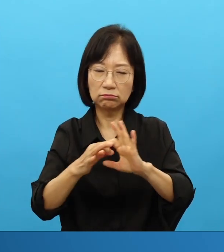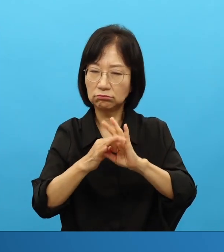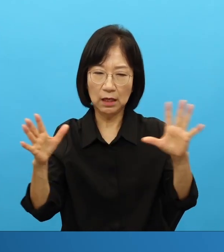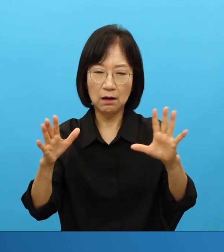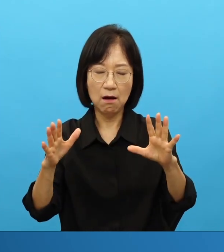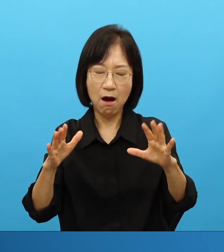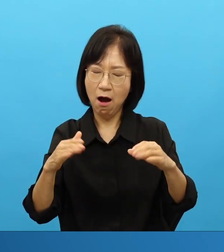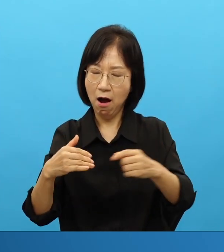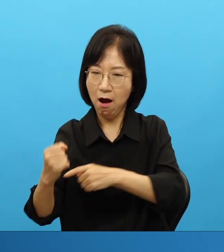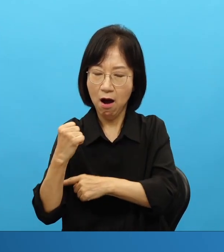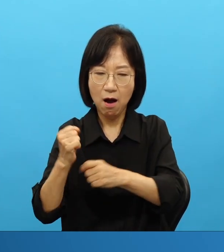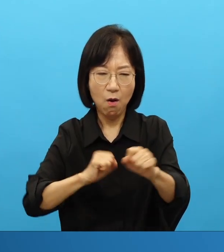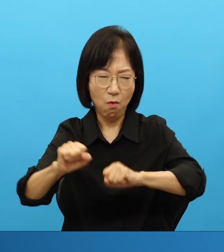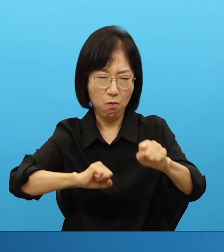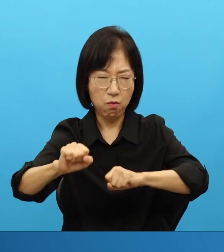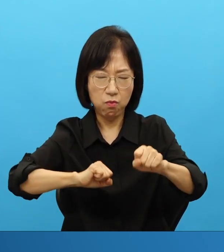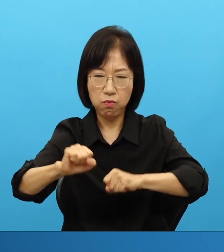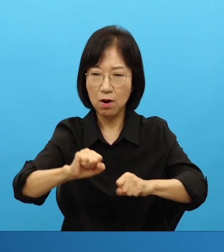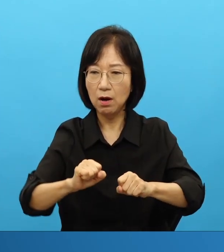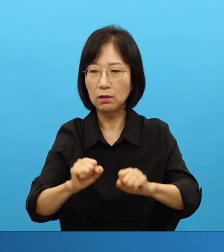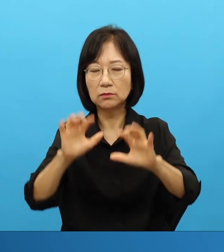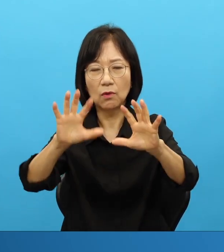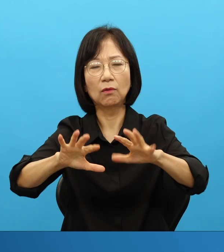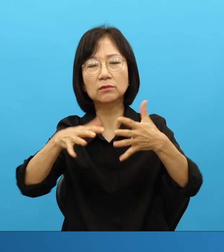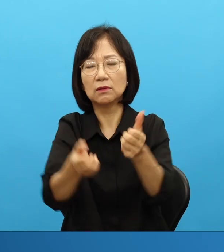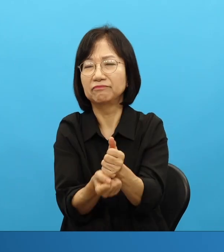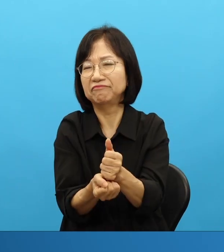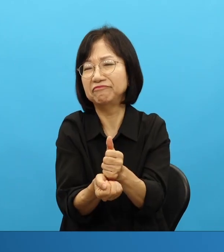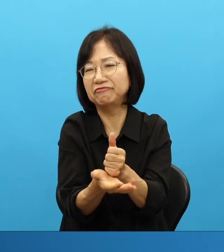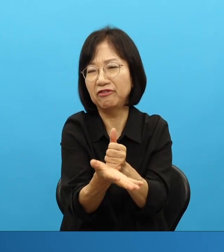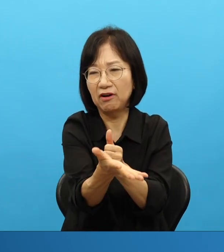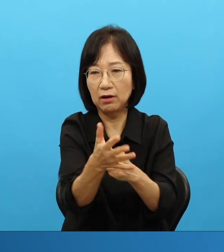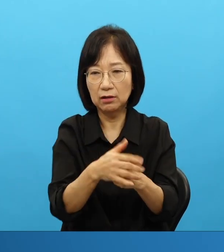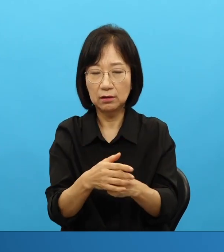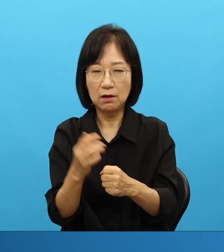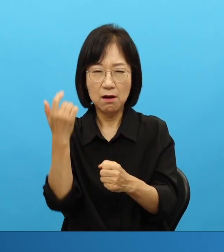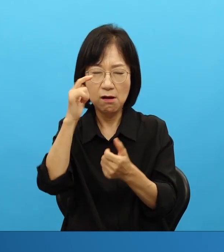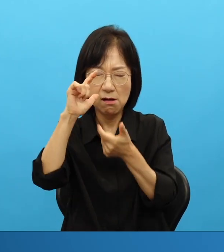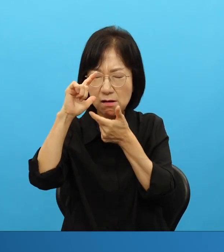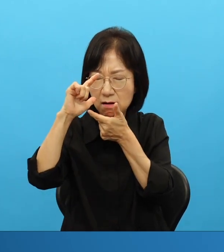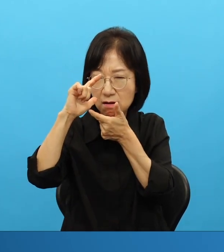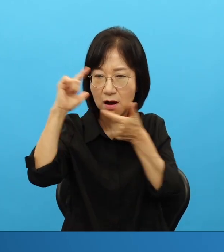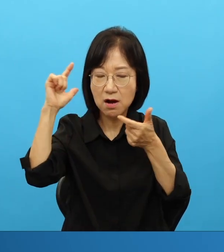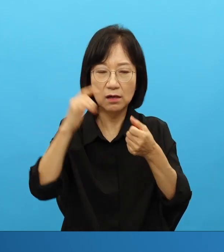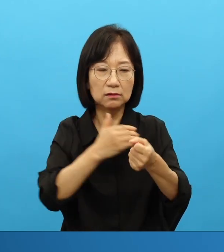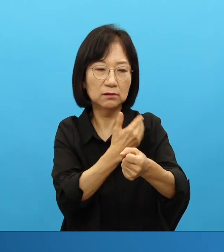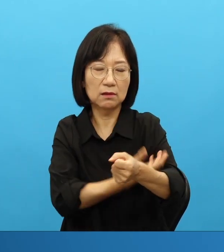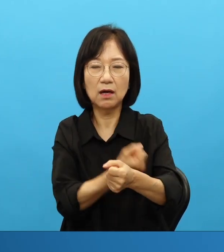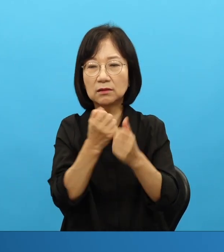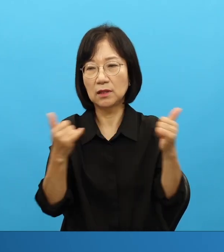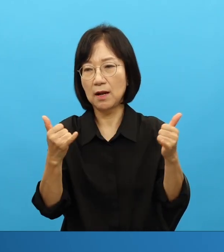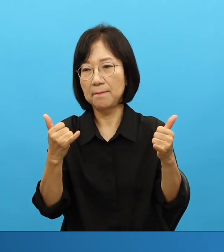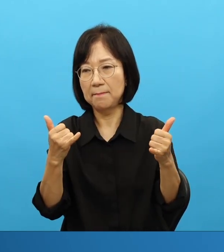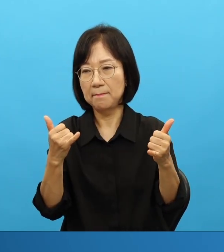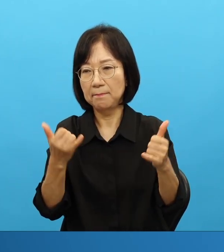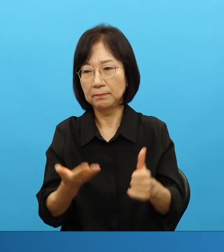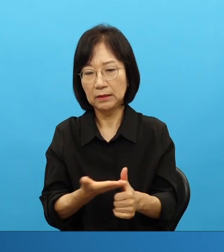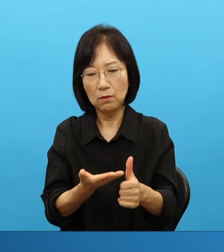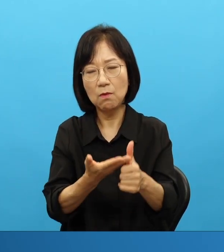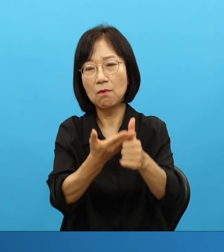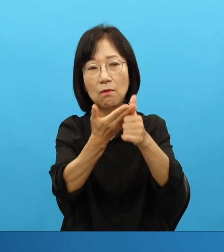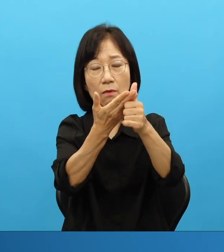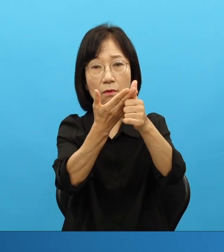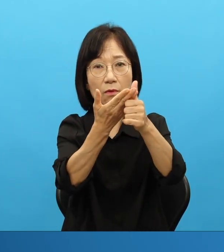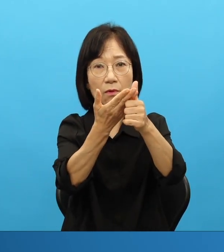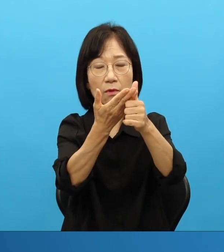world, transcending time and space. 엄청난 인물들을 만들어내고 있습니다. And it continues to raise up and nurture tremendous 그 individuals. 사람들이